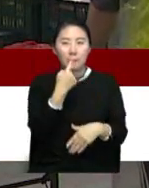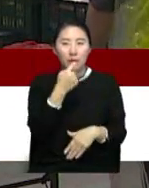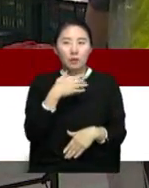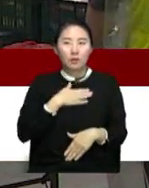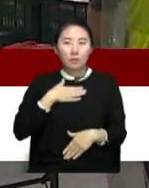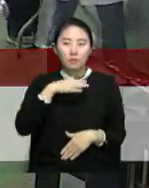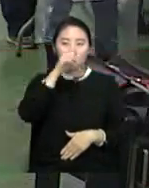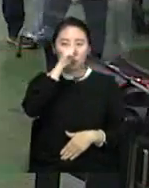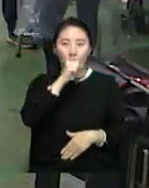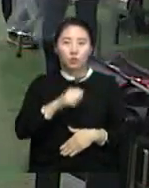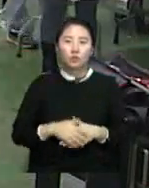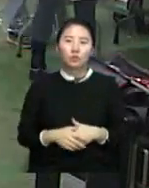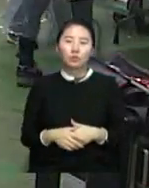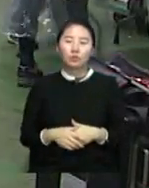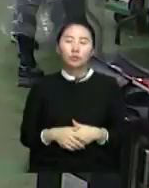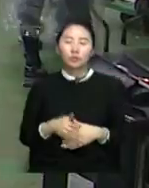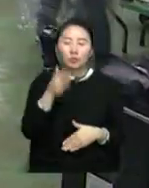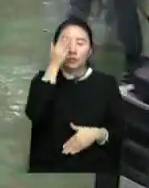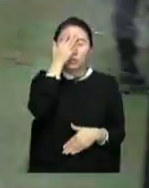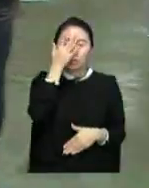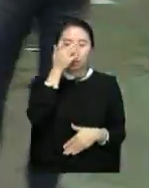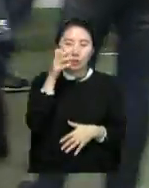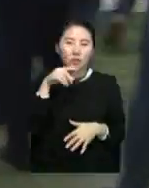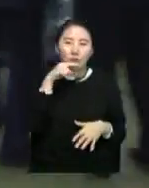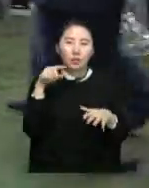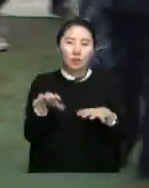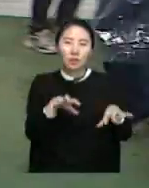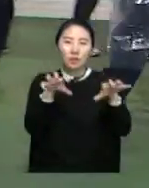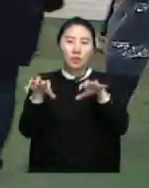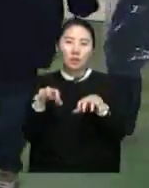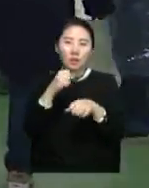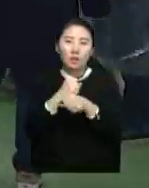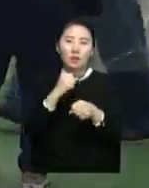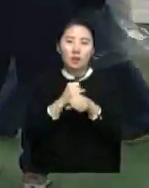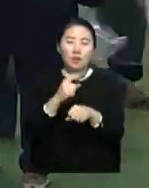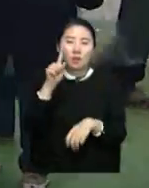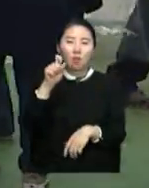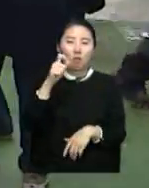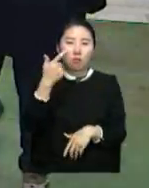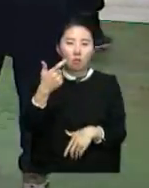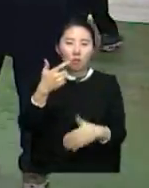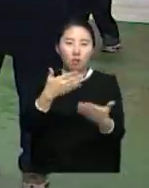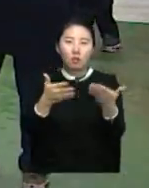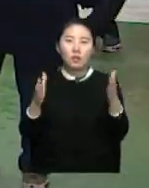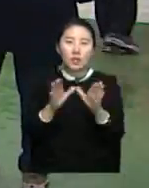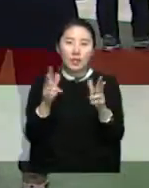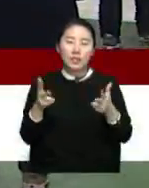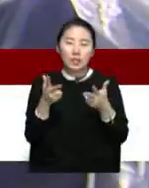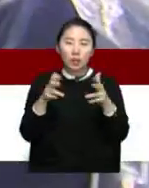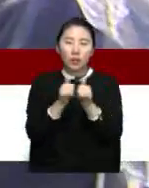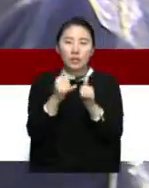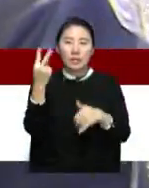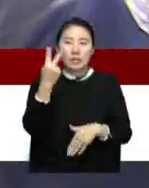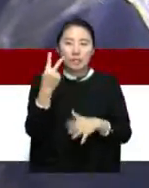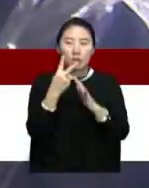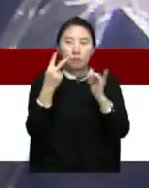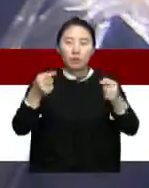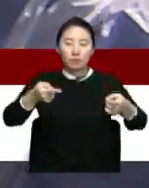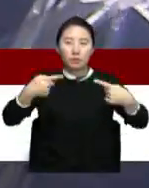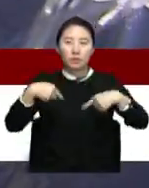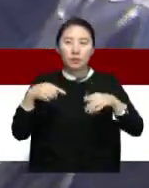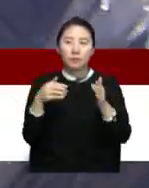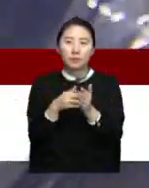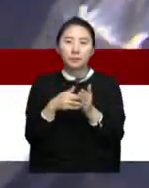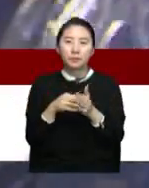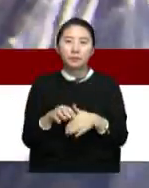기분이 너무 좋아요. 용산구 김장 담그기에는 용산구 16개 동에서 자원봉사자 2천여 명이